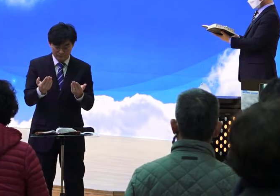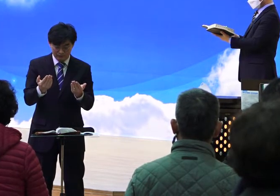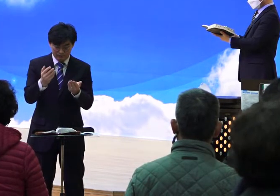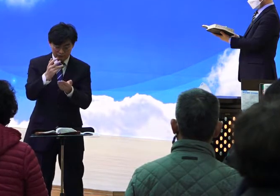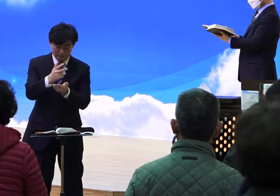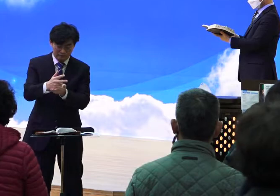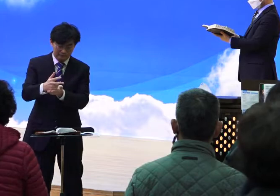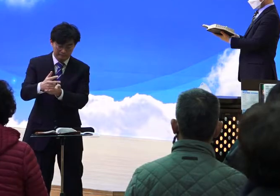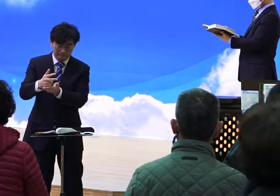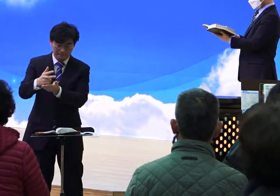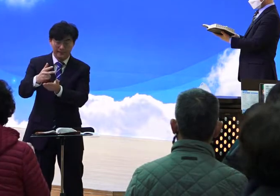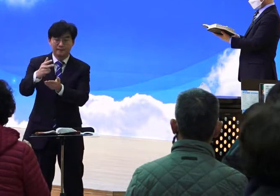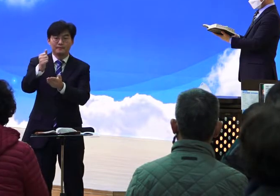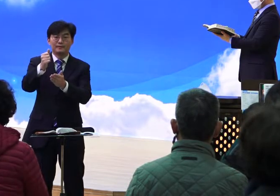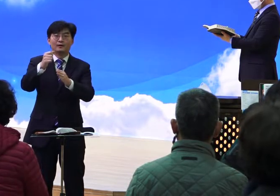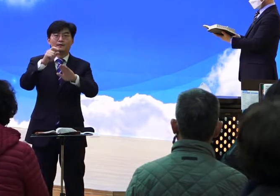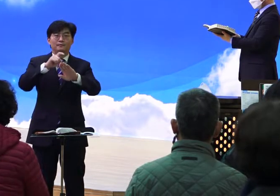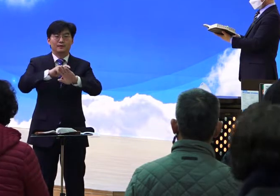불러주신 주